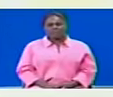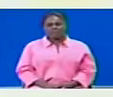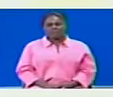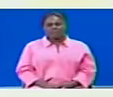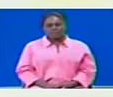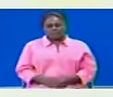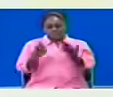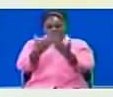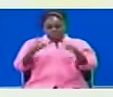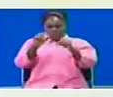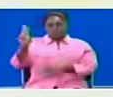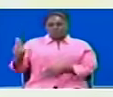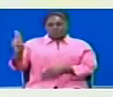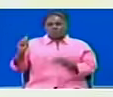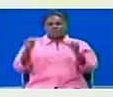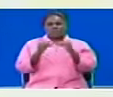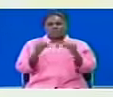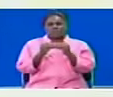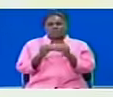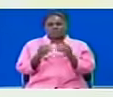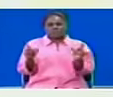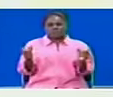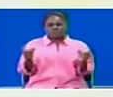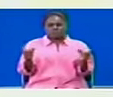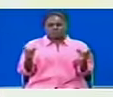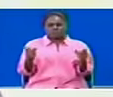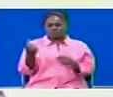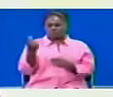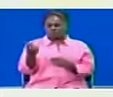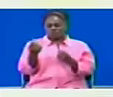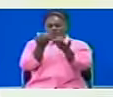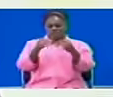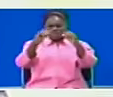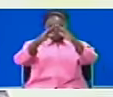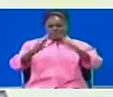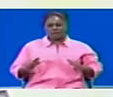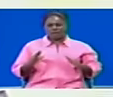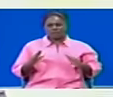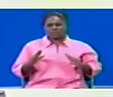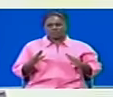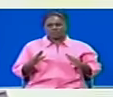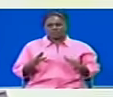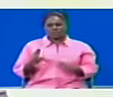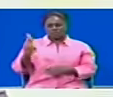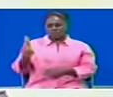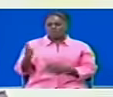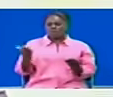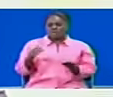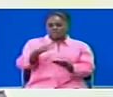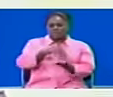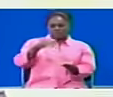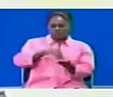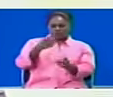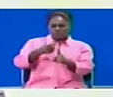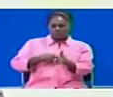Na Rais Uhuru Kenyatta alifanya mkutano na wanahabari katika ikulu ndogo ya Sagana. Uhuru amekuwa katika eneo la kati tangu siku ya